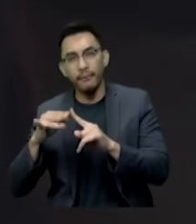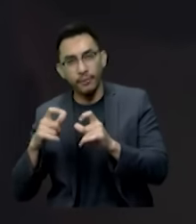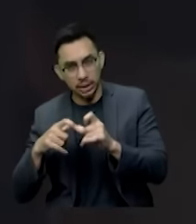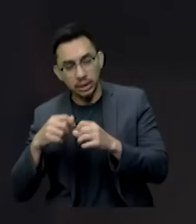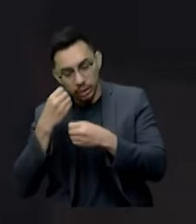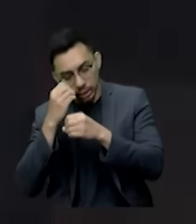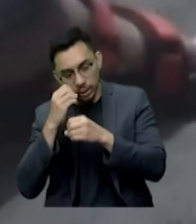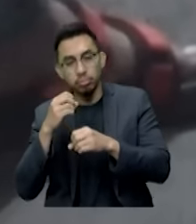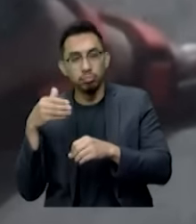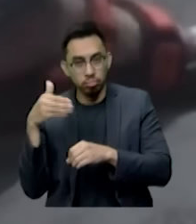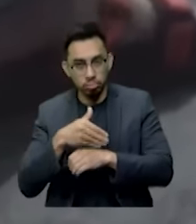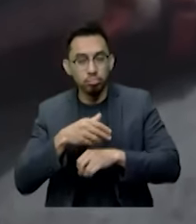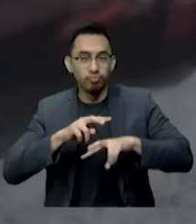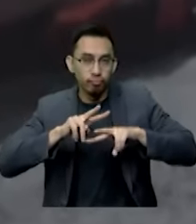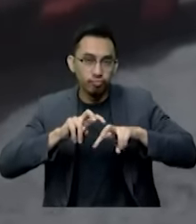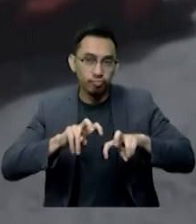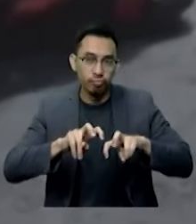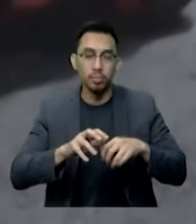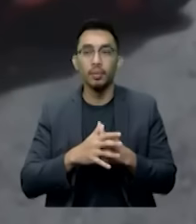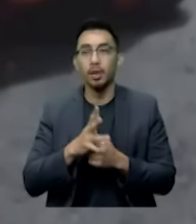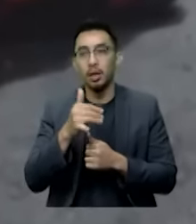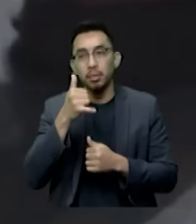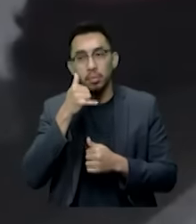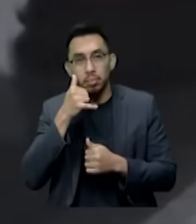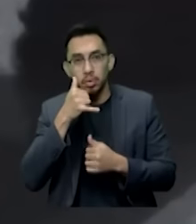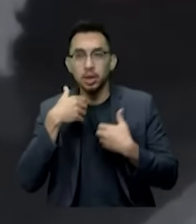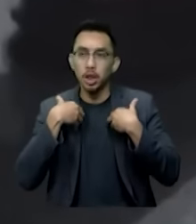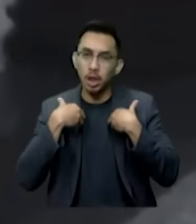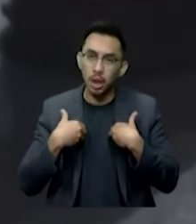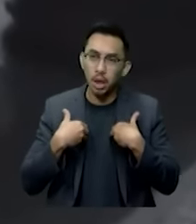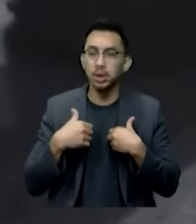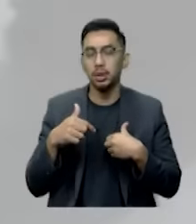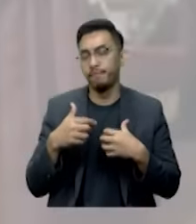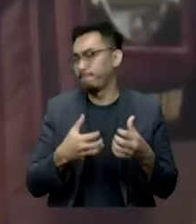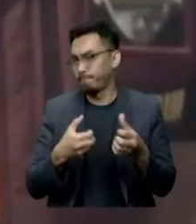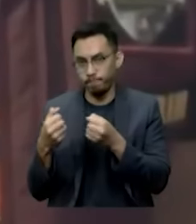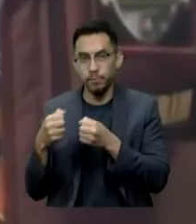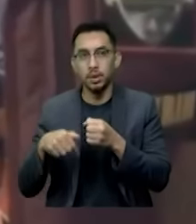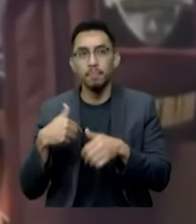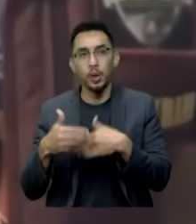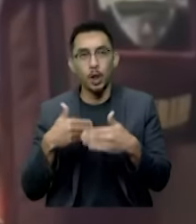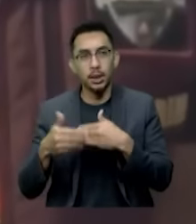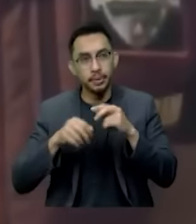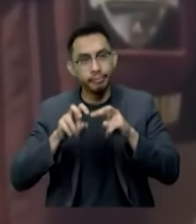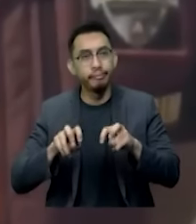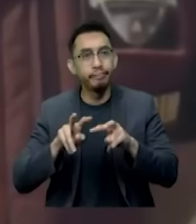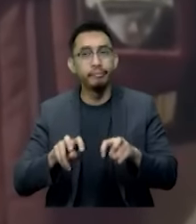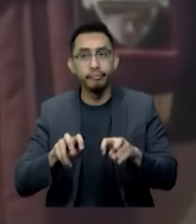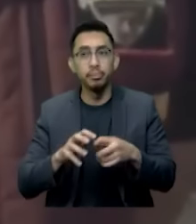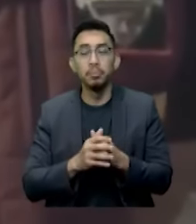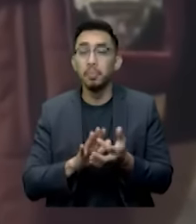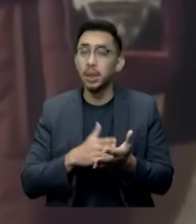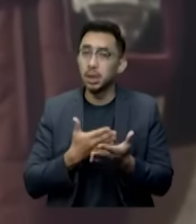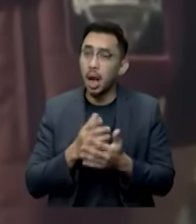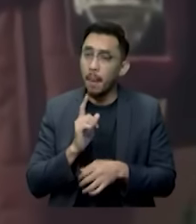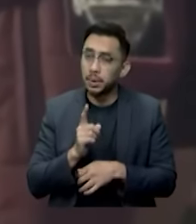korban, polisi menyita ponsel dan tas milik korban untuk kepentingan penyelidikan. apa penyebab kematiannya, kita harus lebih mendalam